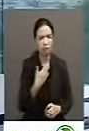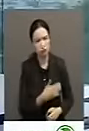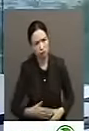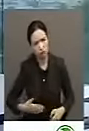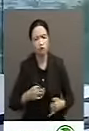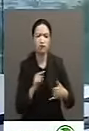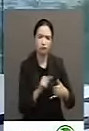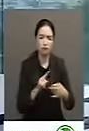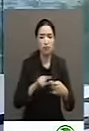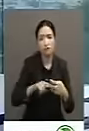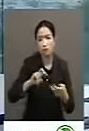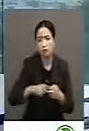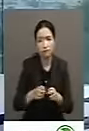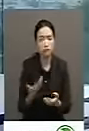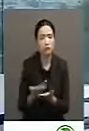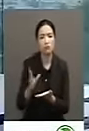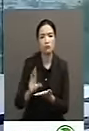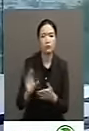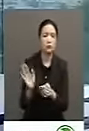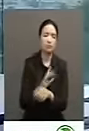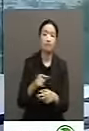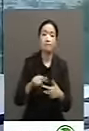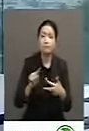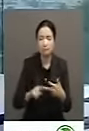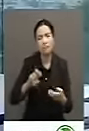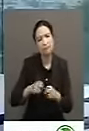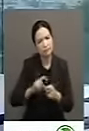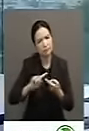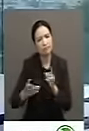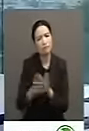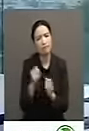ภาพรุมเร้าทั้งเรื่องของการขาดแคลนทุนทรัพย์และก็มีปัญหากับเพื่อนร่วมง